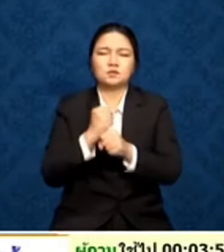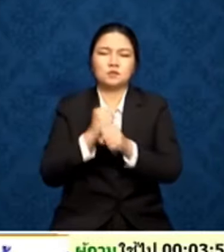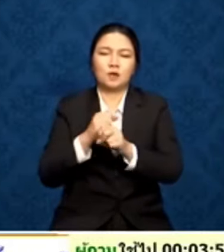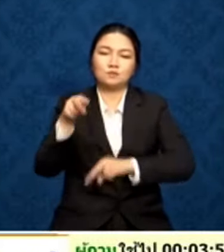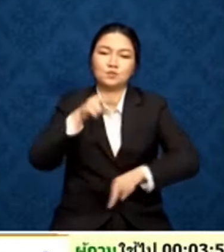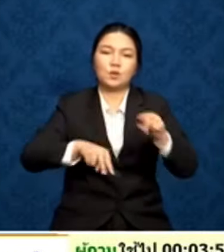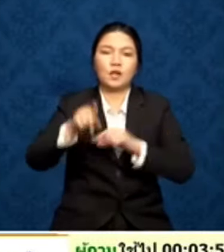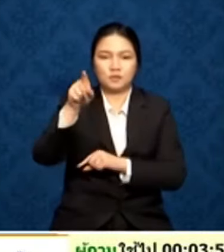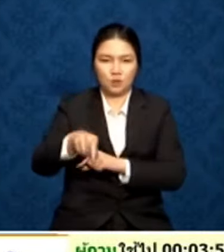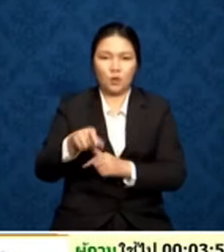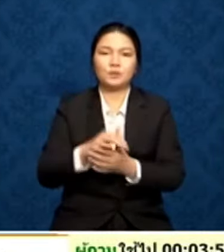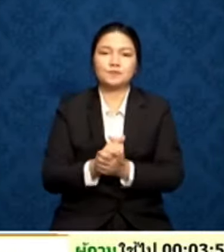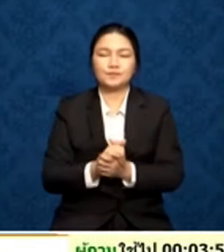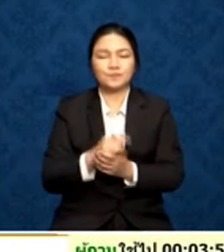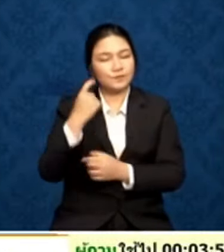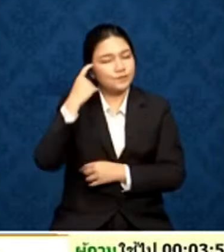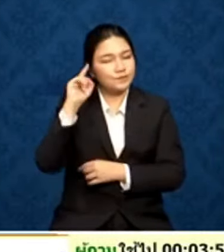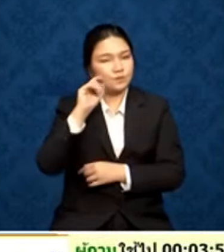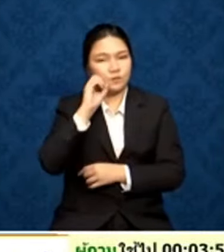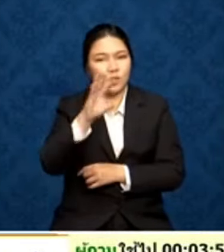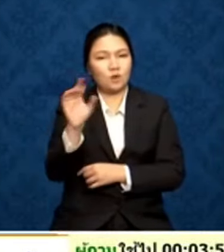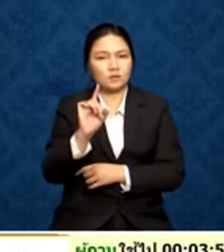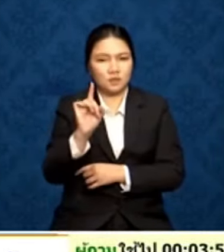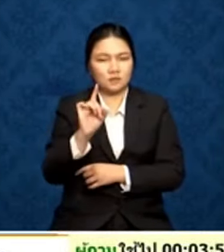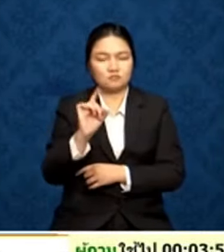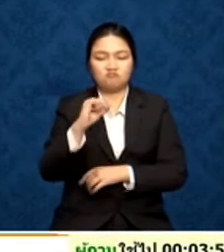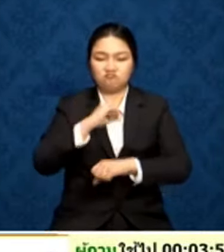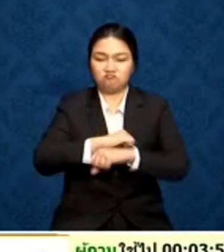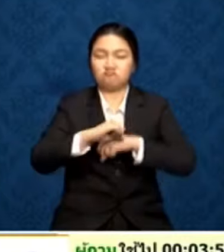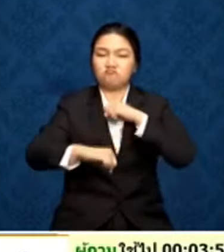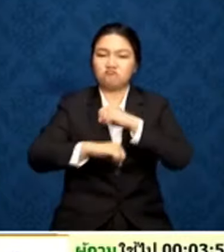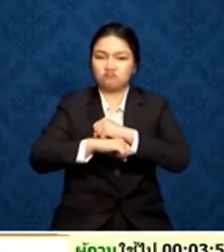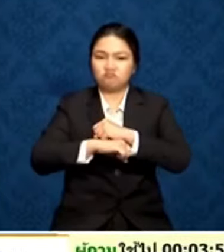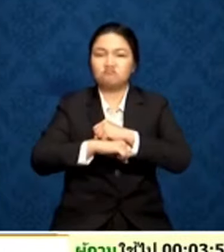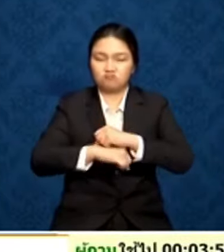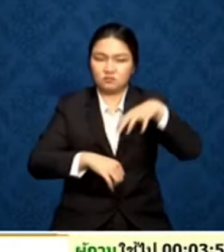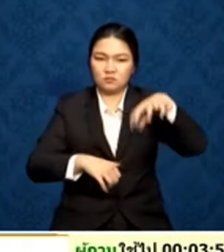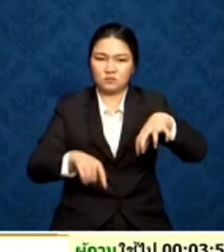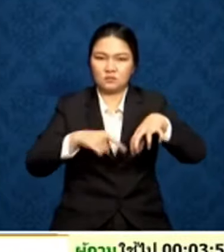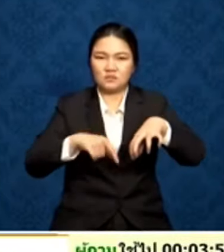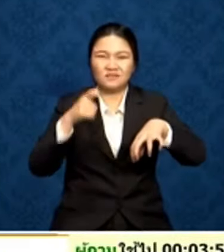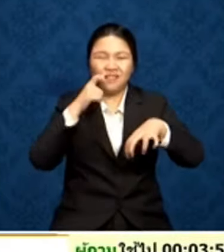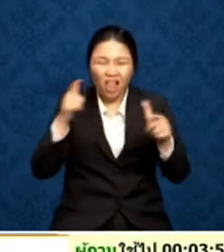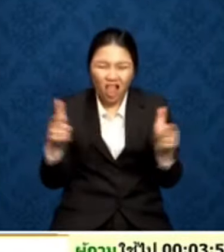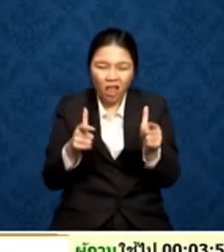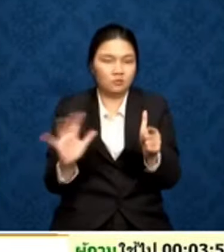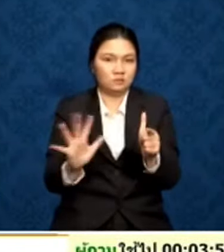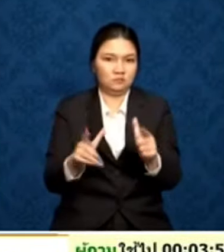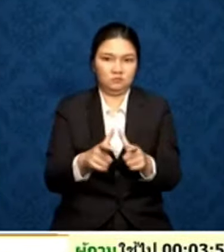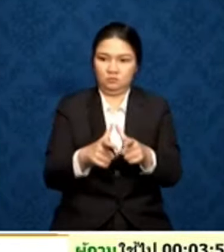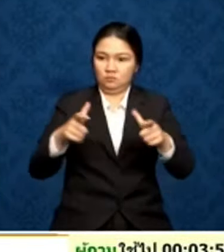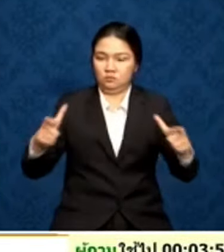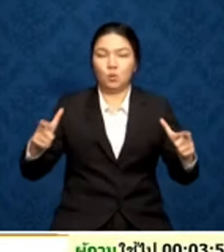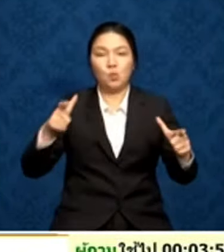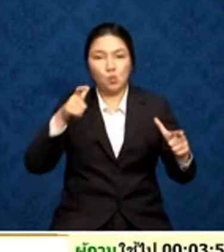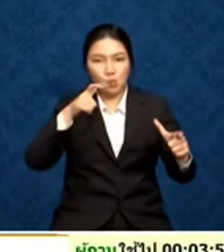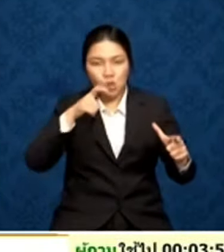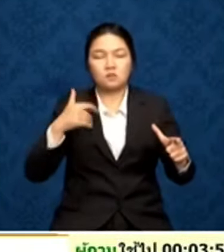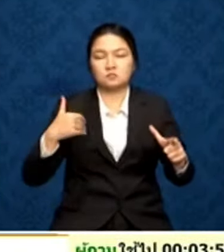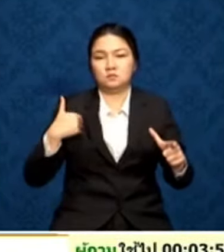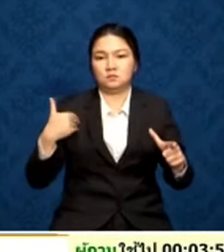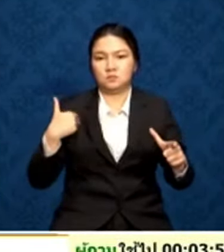ซึ่งต้องเรียนว่าอาคารสถานที่ของกรมสุขภาพจิตไม่ใช่เล็กๆเลยนะครับโดยเฉพาะอย่างยิ่ง